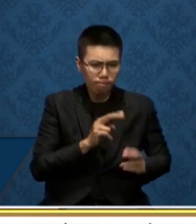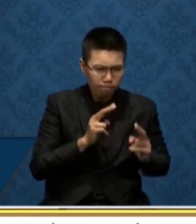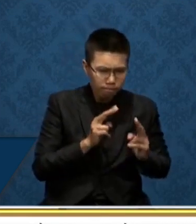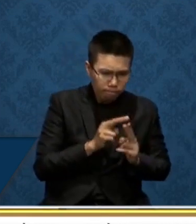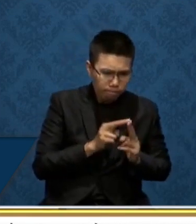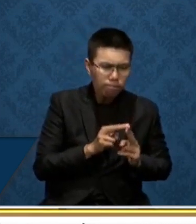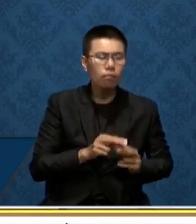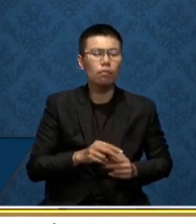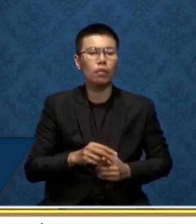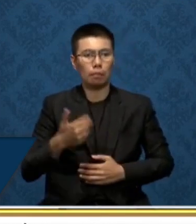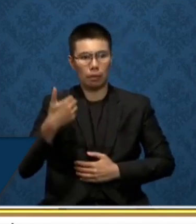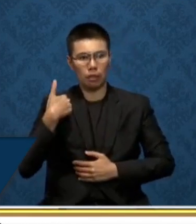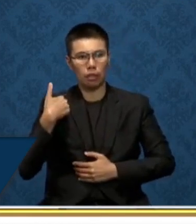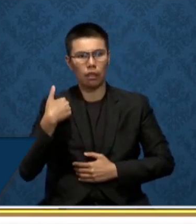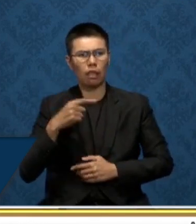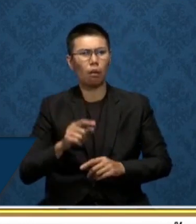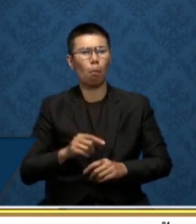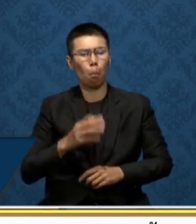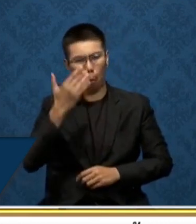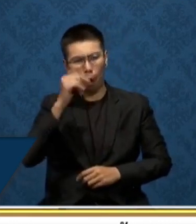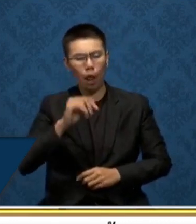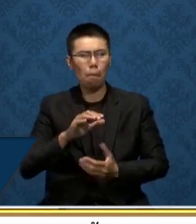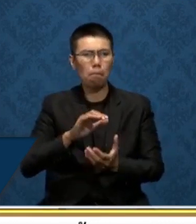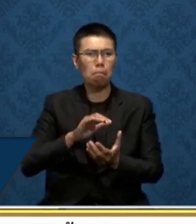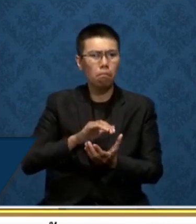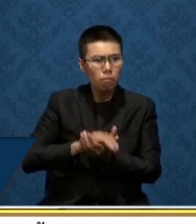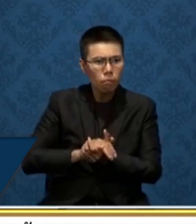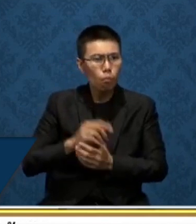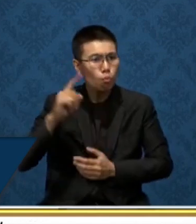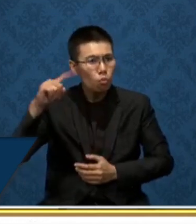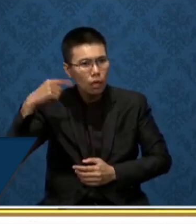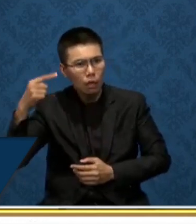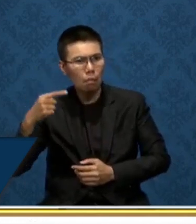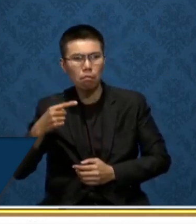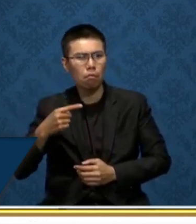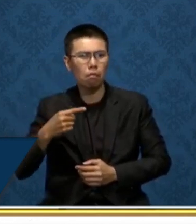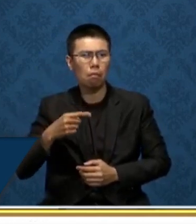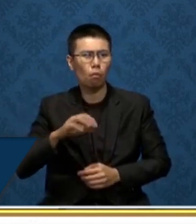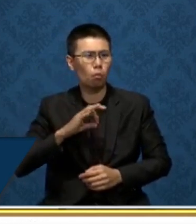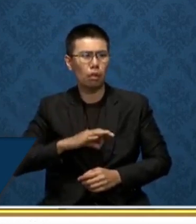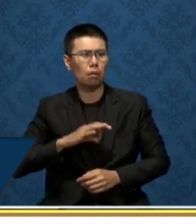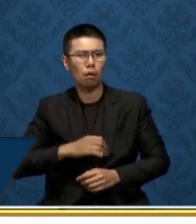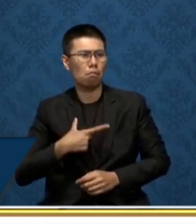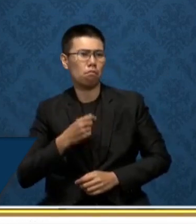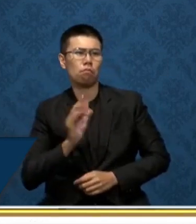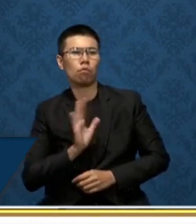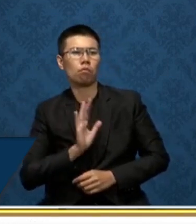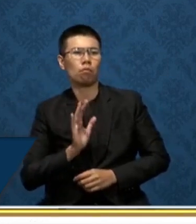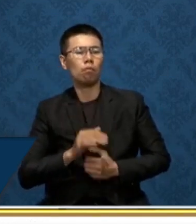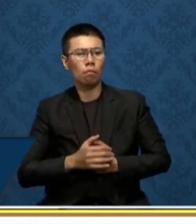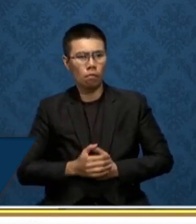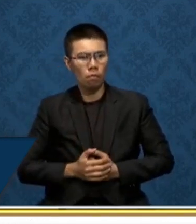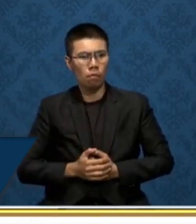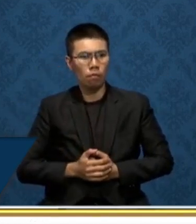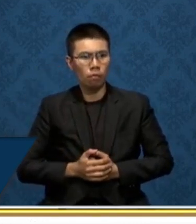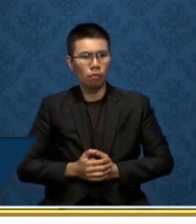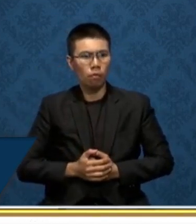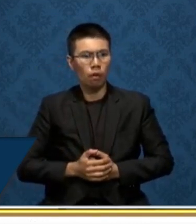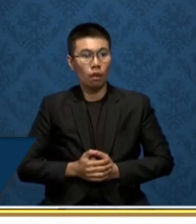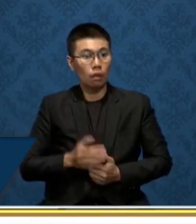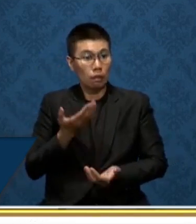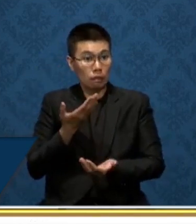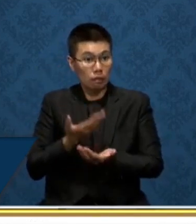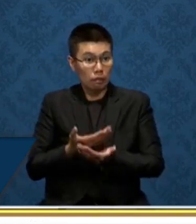sexual abuse เหมือนกันเพราะภรรยาไม่ได้เต็มใจในขณะนั้นการทารุณกรรมทางด้านการเงินนะครับอย่างเช่นการไม่ให้